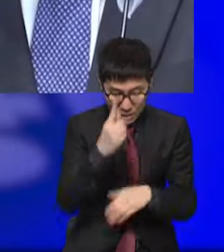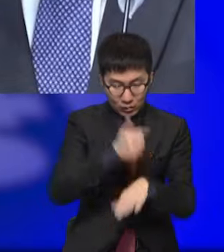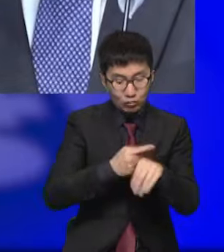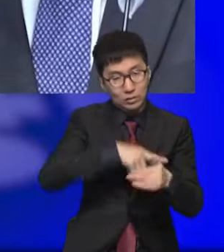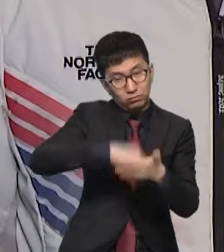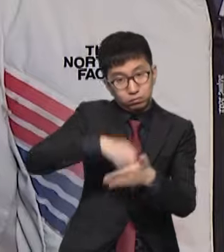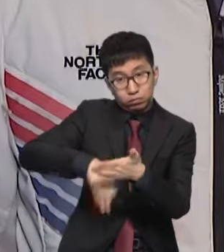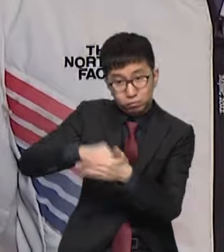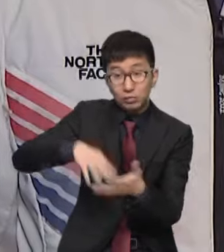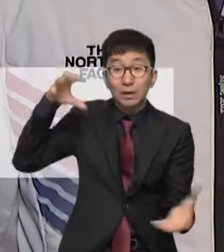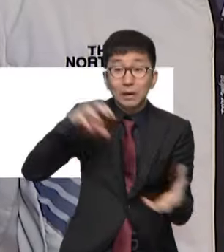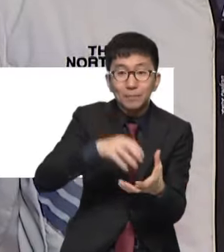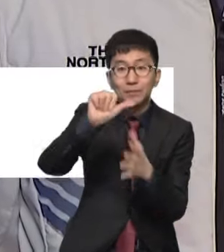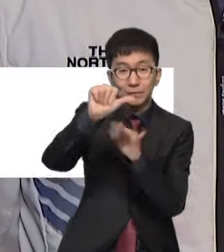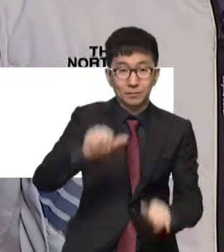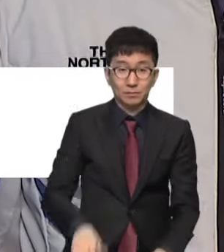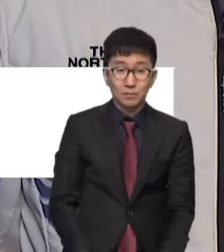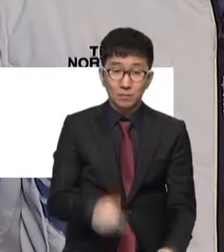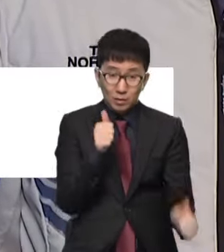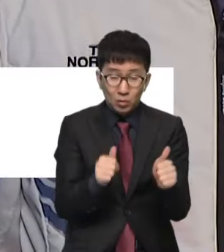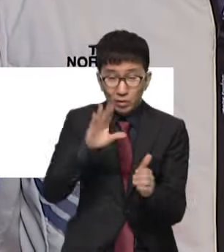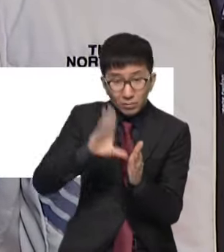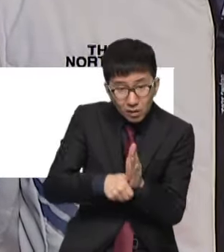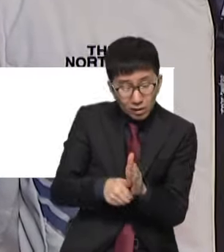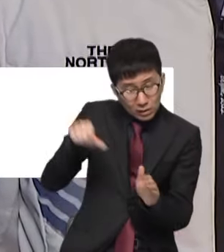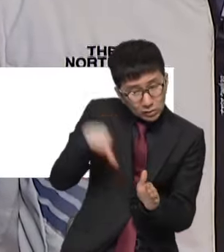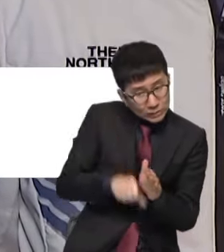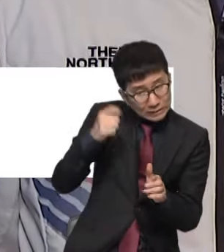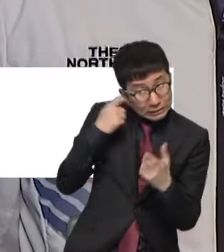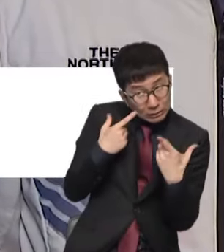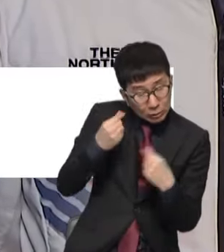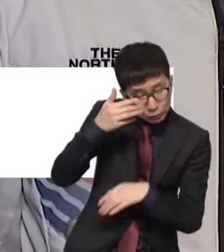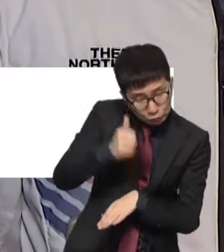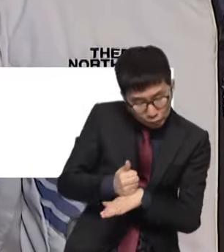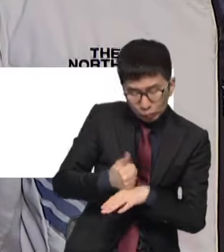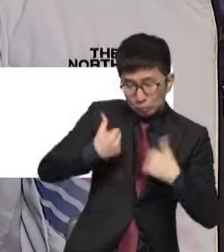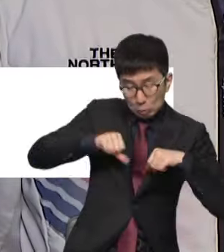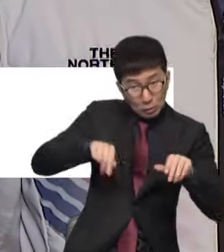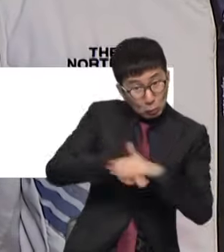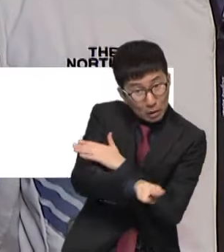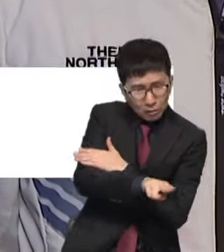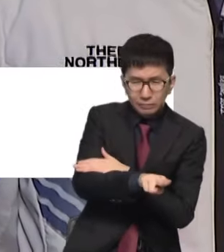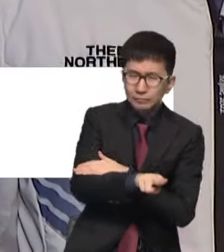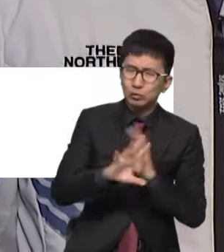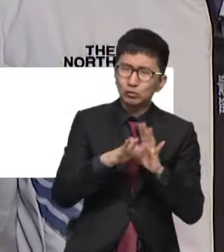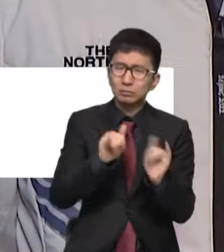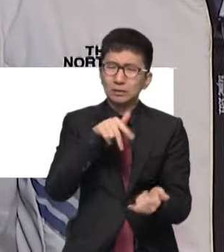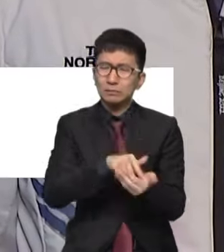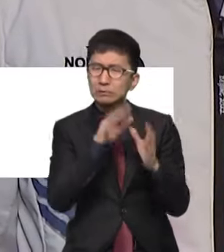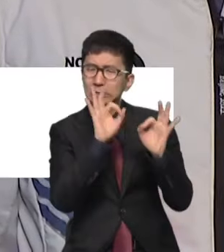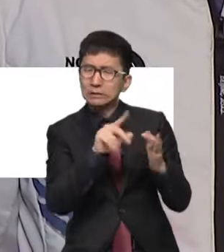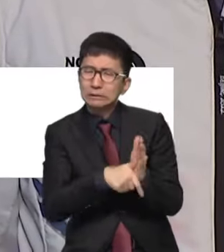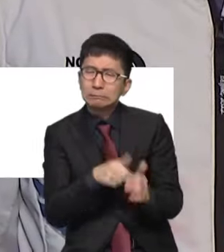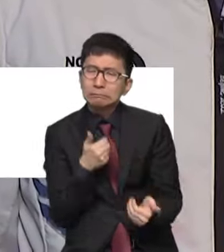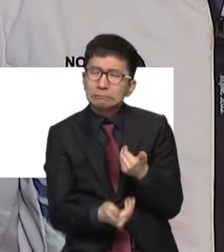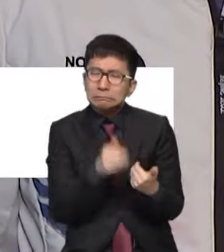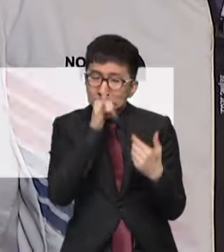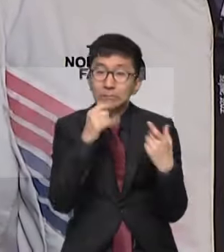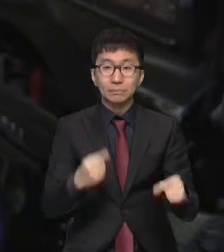늘었습니다 경기를 하다가 칠 것 같으니까 경기 안 하겠다 이런 거 별로 그 국민들 보시기 아지